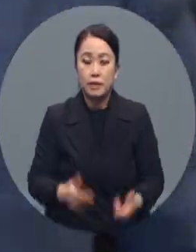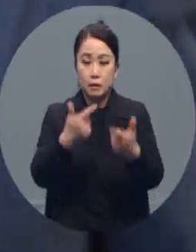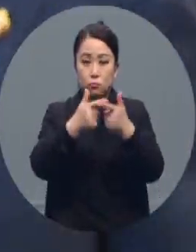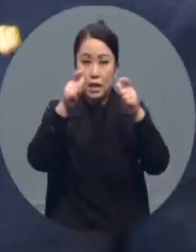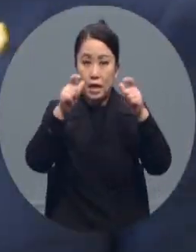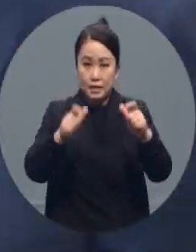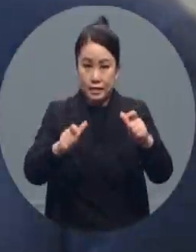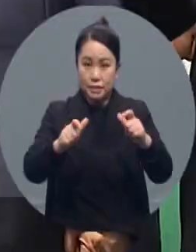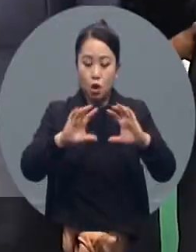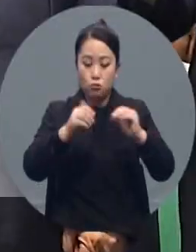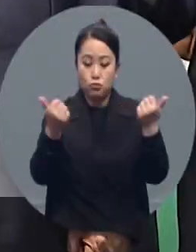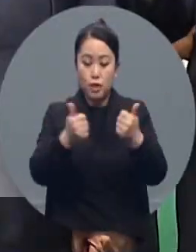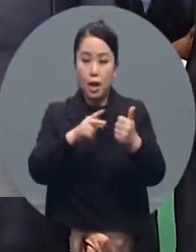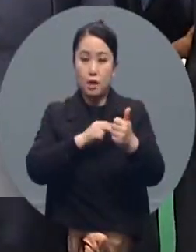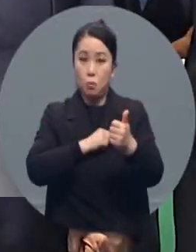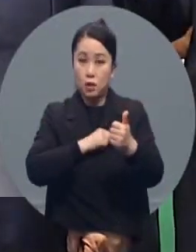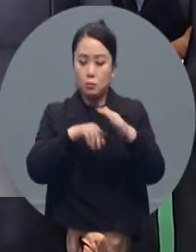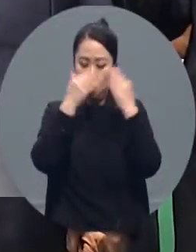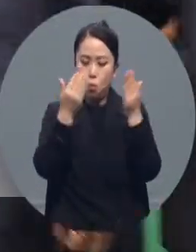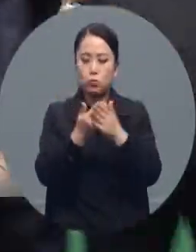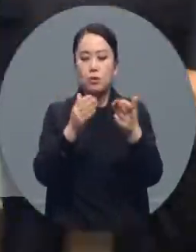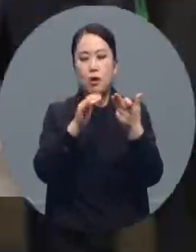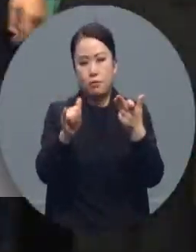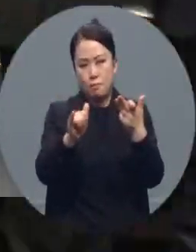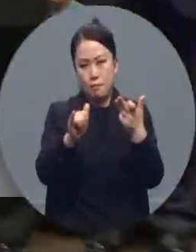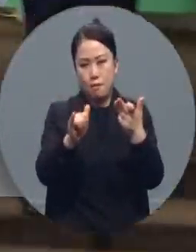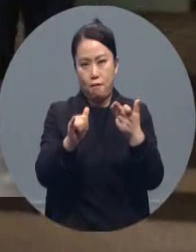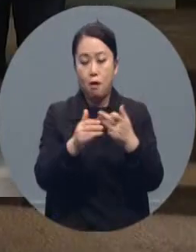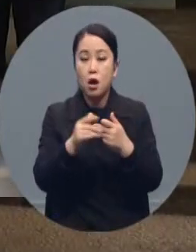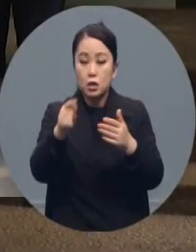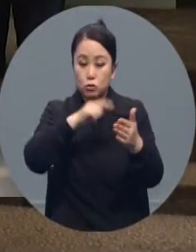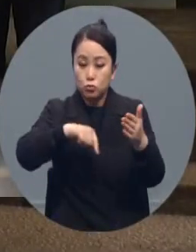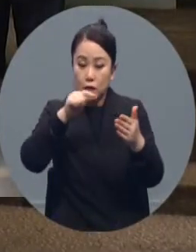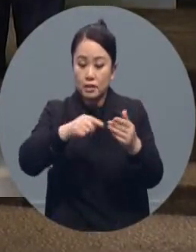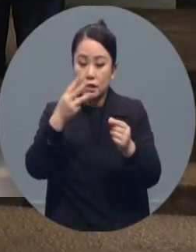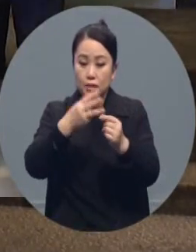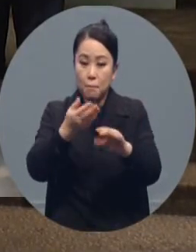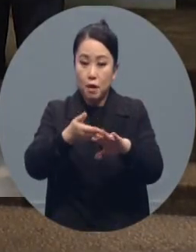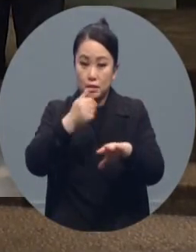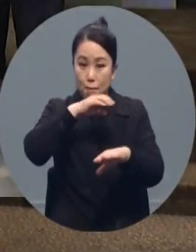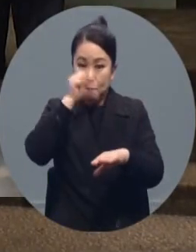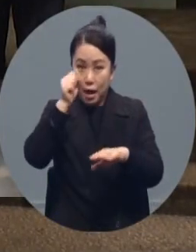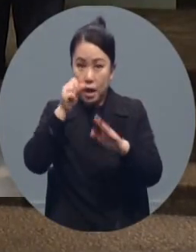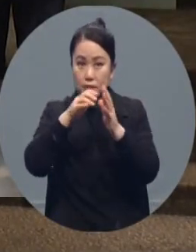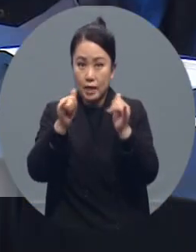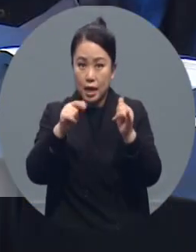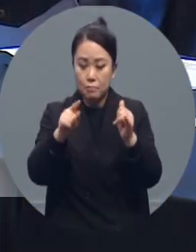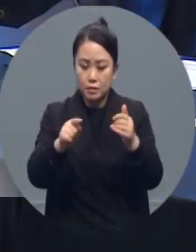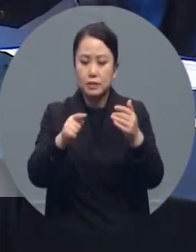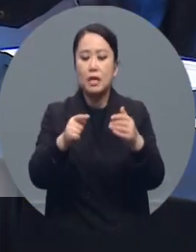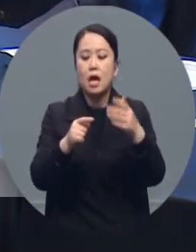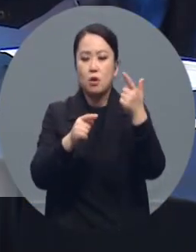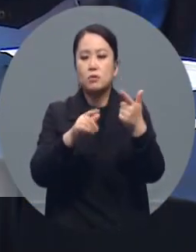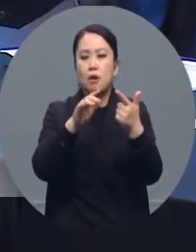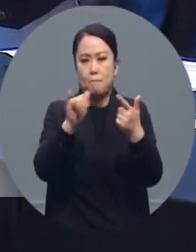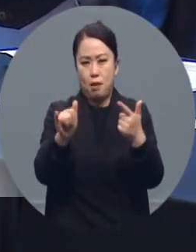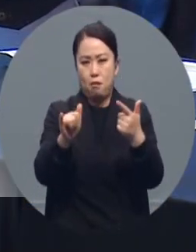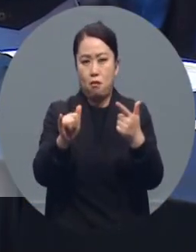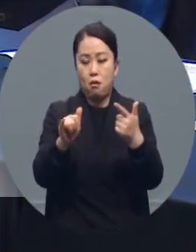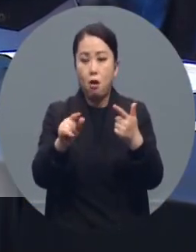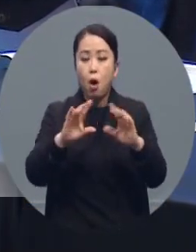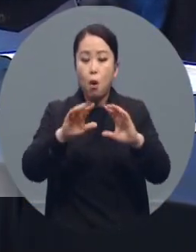부산의 지역구 국회의원은 모두 18명. 그중 3선 이상 중진은 3분의 1인 6명으로